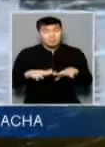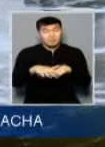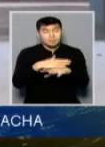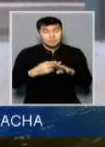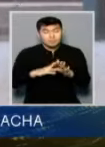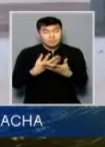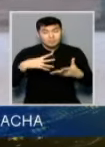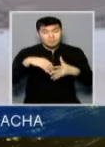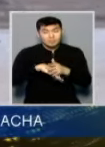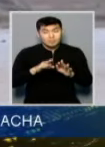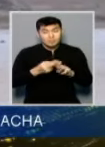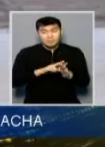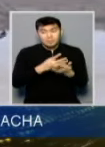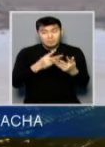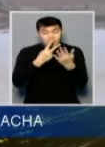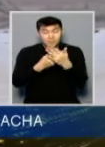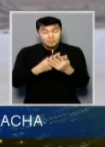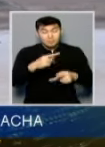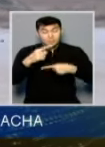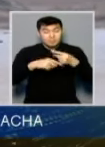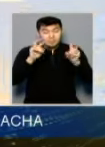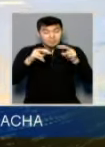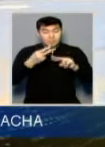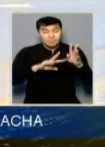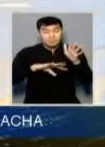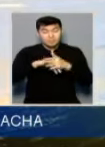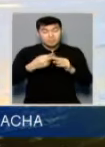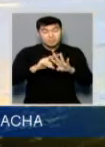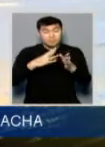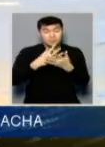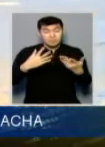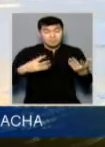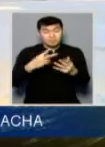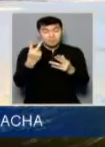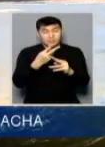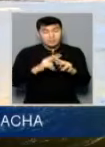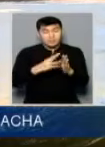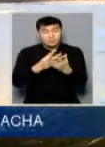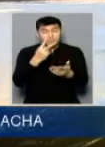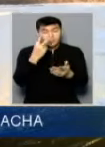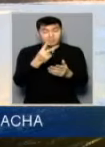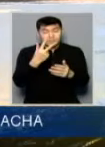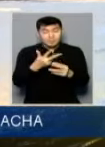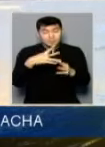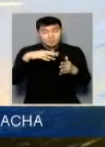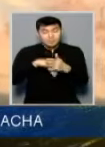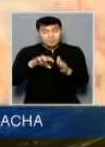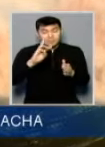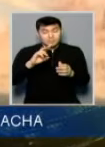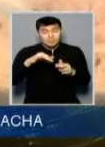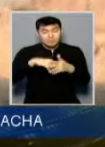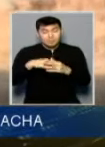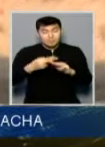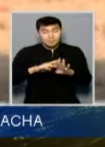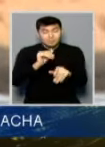рыбаков, так и детей, наблюдающих за процессом. Тогда как толщина льда составляет всего 2-3 сантиметра. Но это